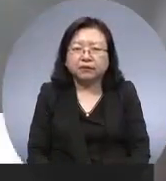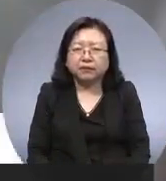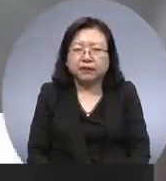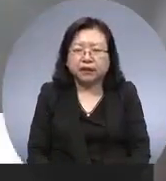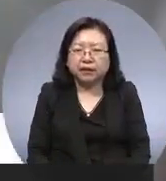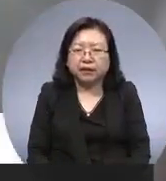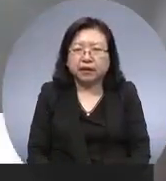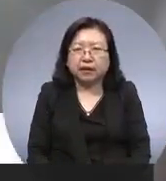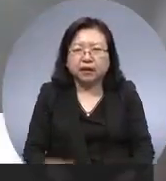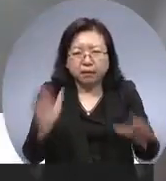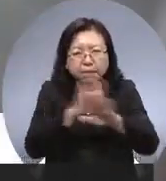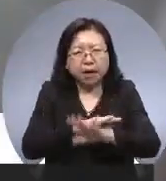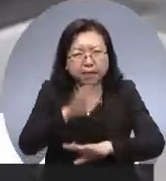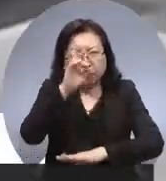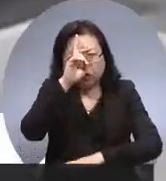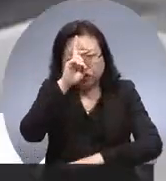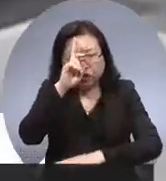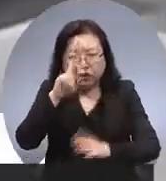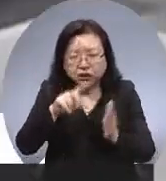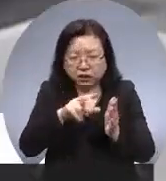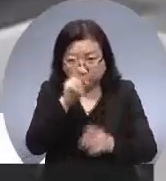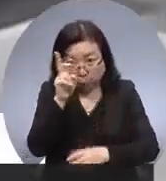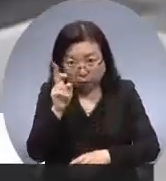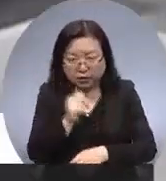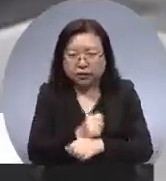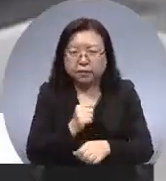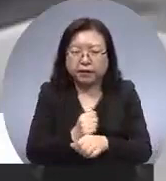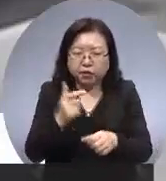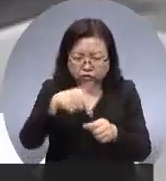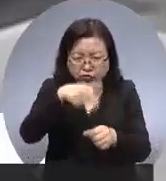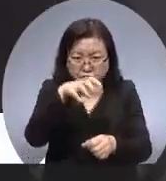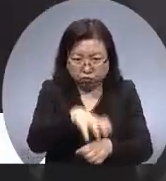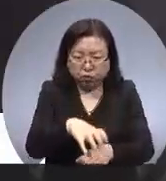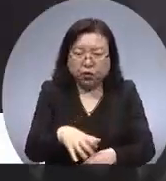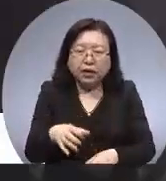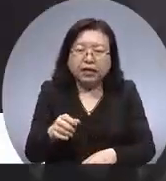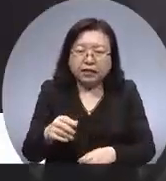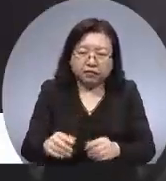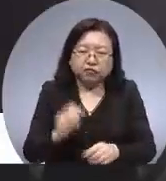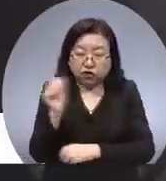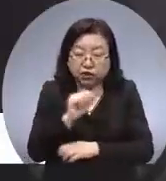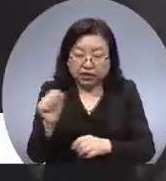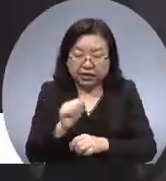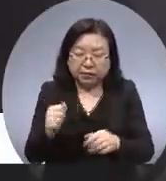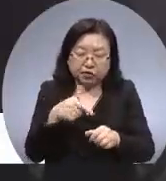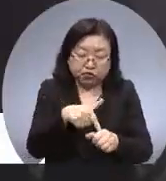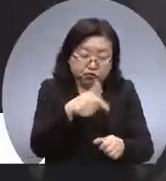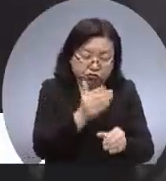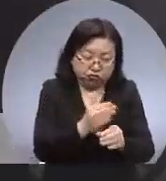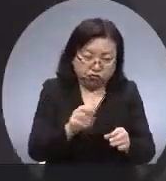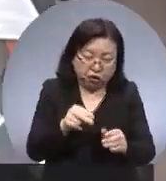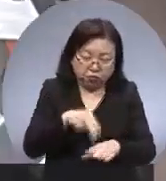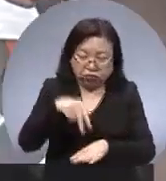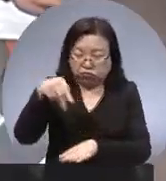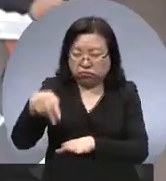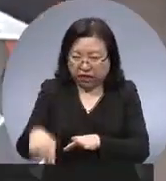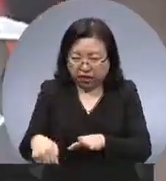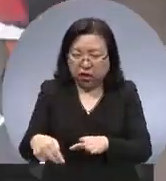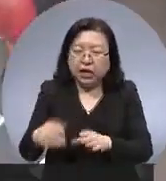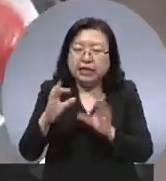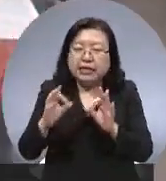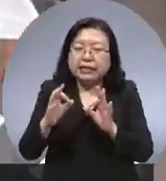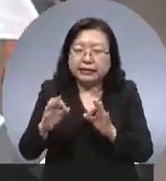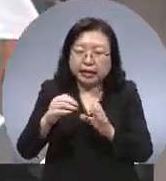자정이 지난 청주의 한 주유소 직원이 차에 기름을 넣는 중에 운전자가 차에서 내립니다 계좌이체로 돈을 내겠다며